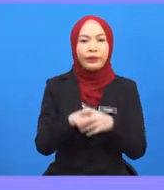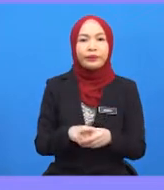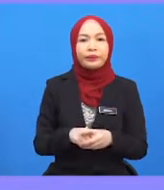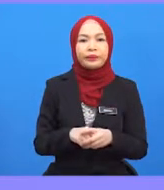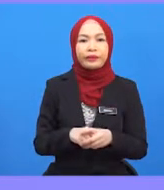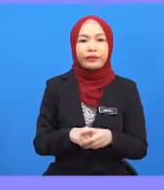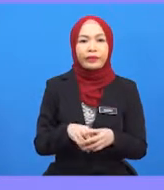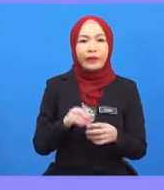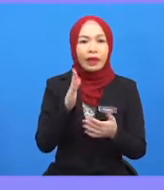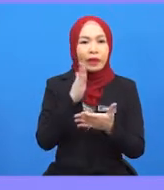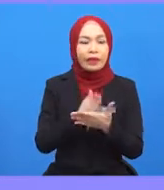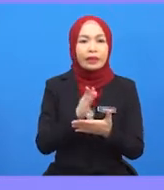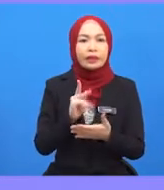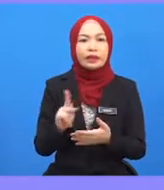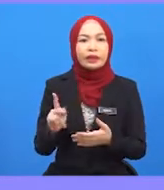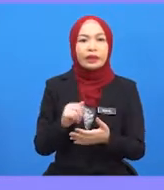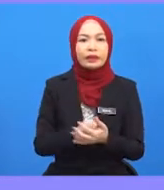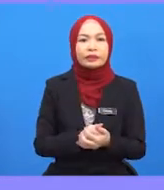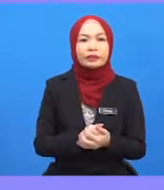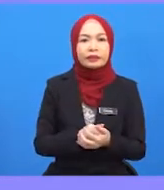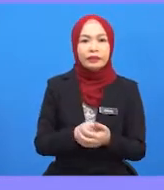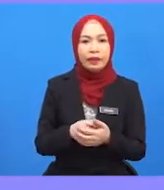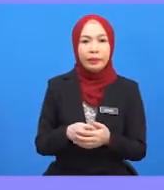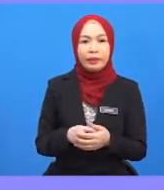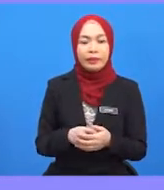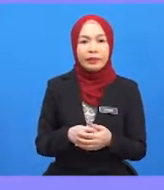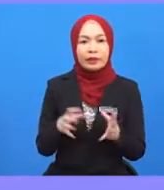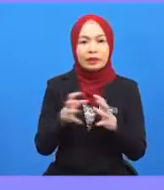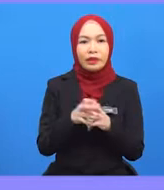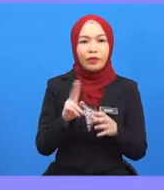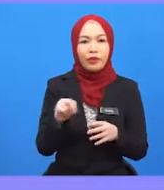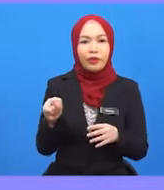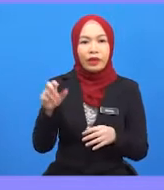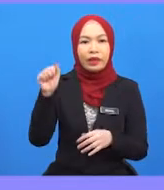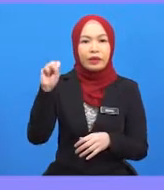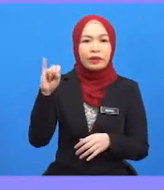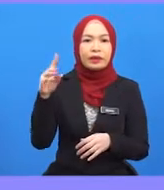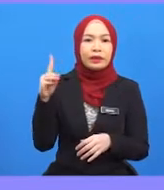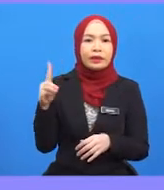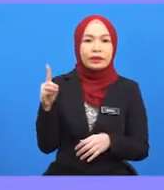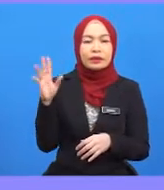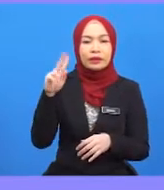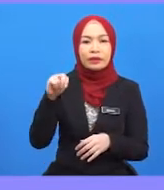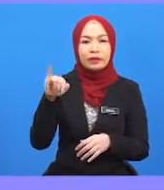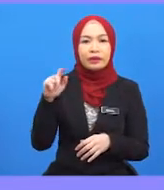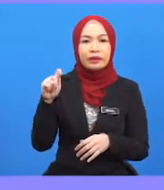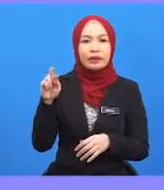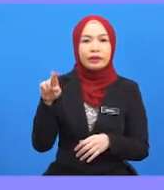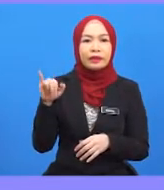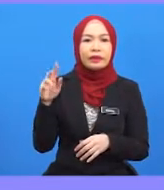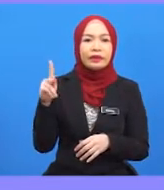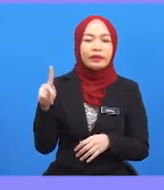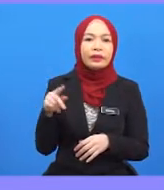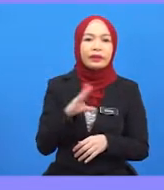Hentikan penambahan asid nitrit sebaik sahaja warna lautan di dalam kelalang kon berubah daripada merah